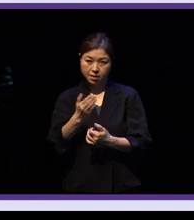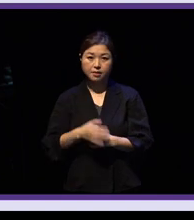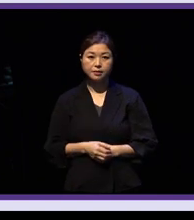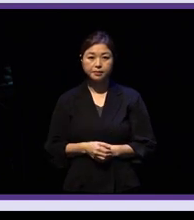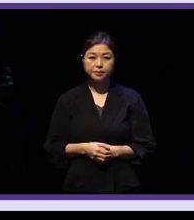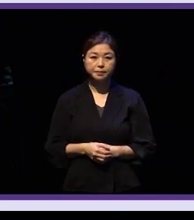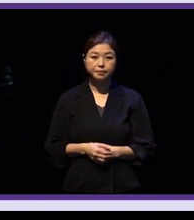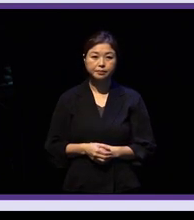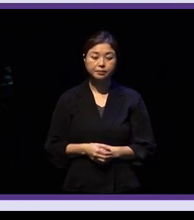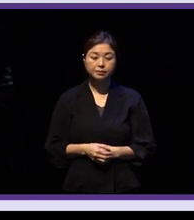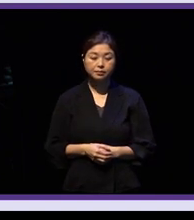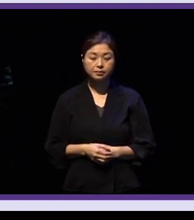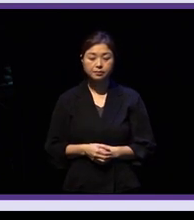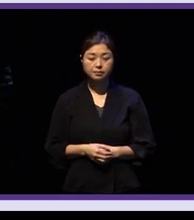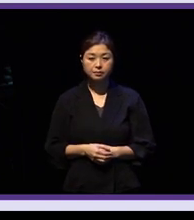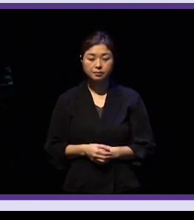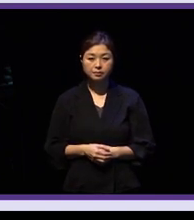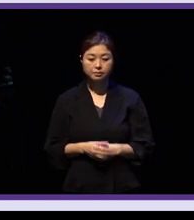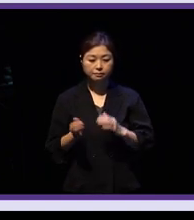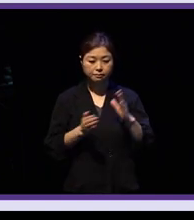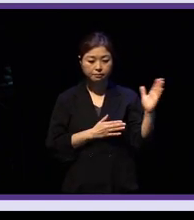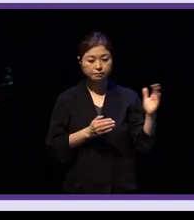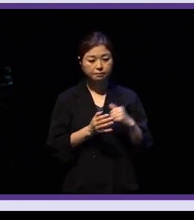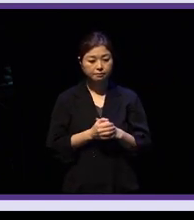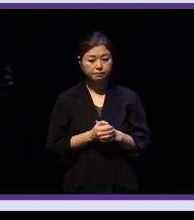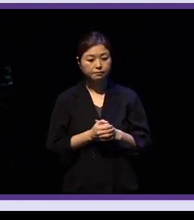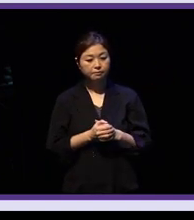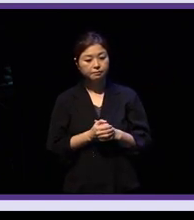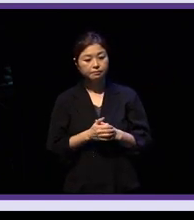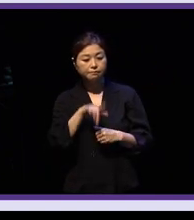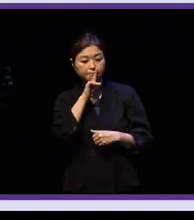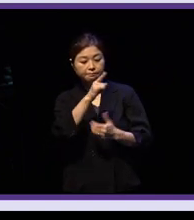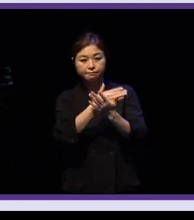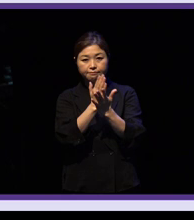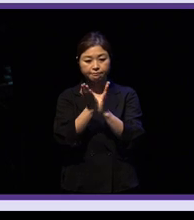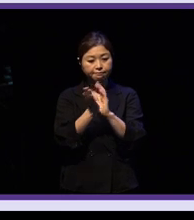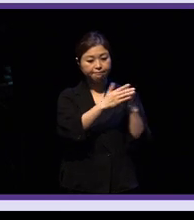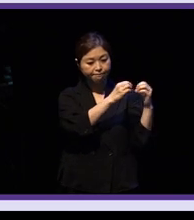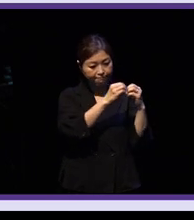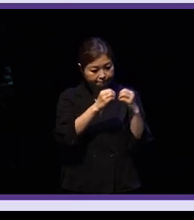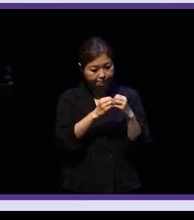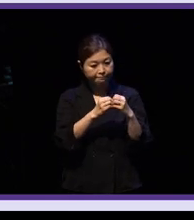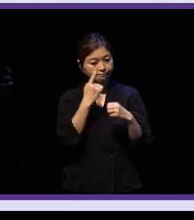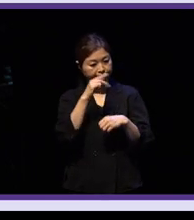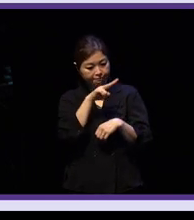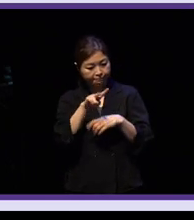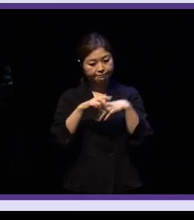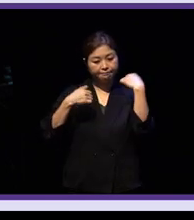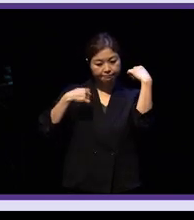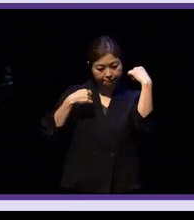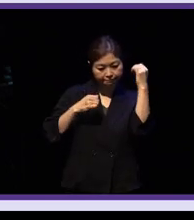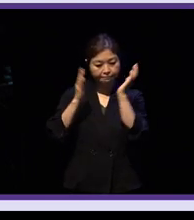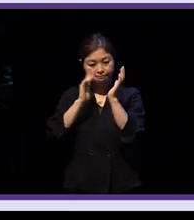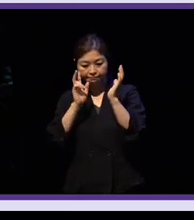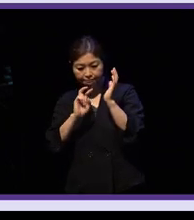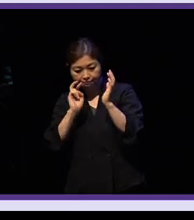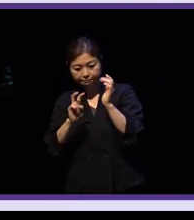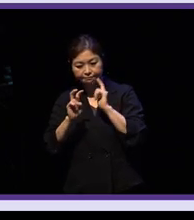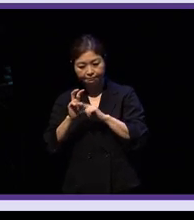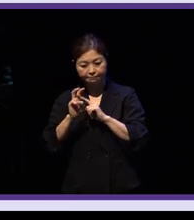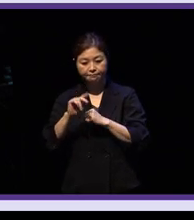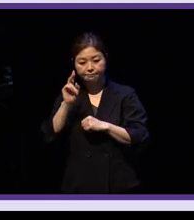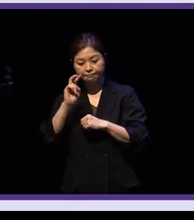말씀을 드리겠고요 신청 분야 문학 시각 그 다음에 연극 뮤지컬을 비롯한 공연예술 다우니예술